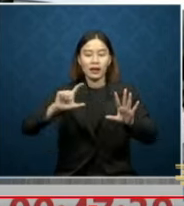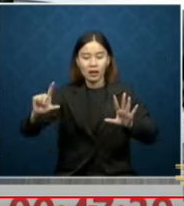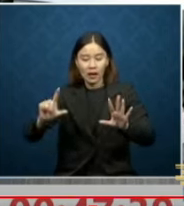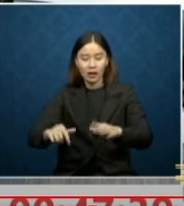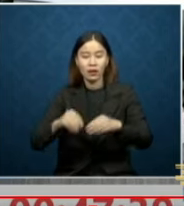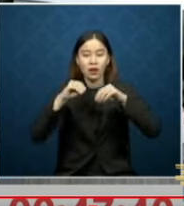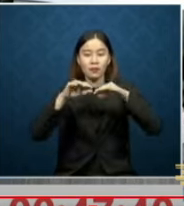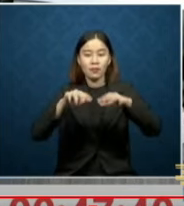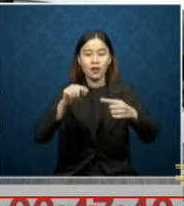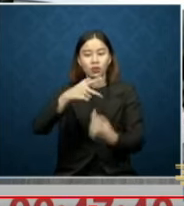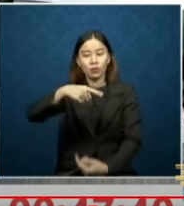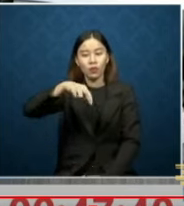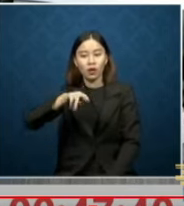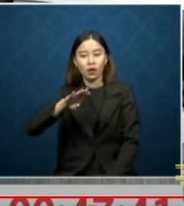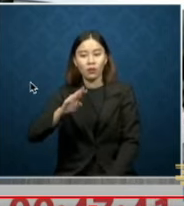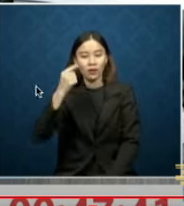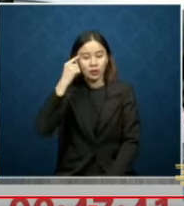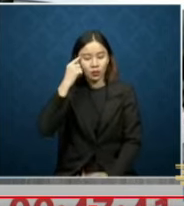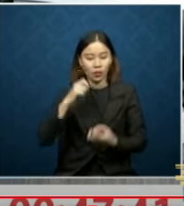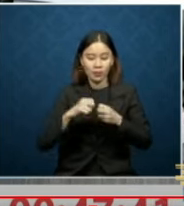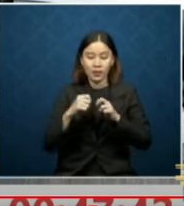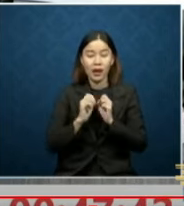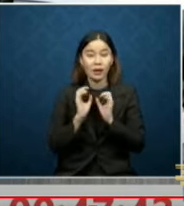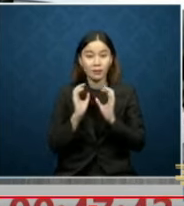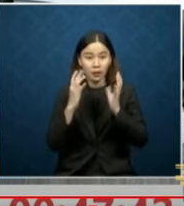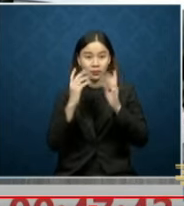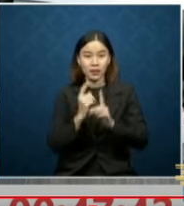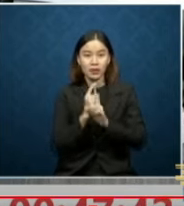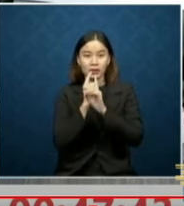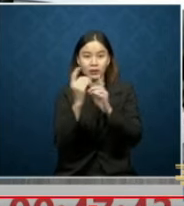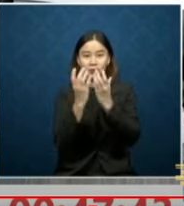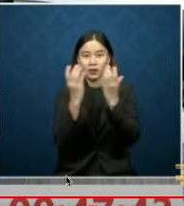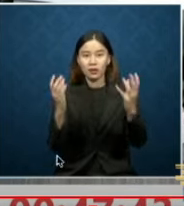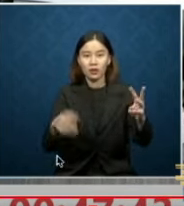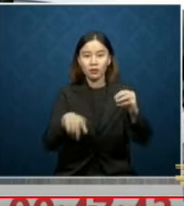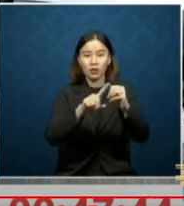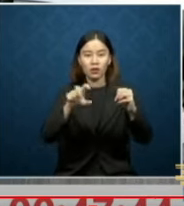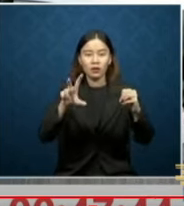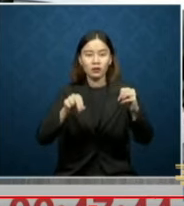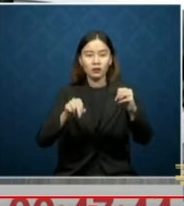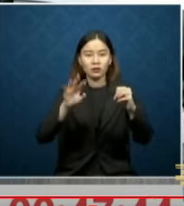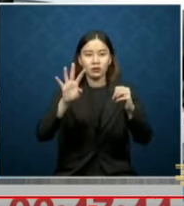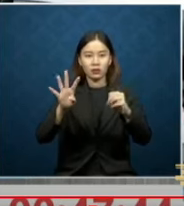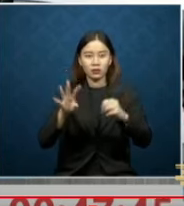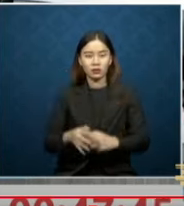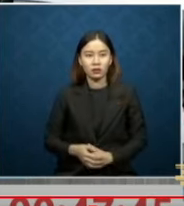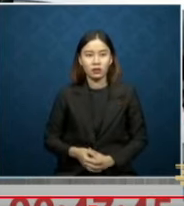ออกเป็นพระราชบัญญัติก็ไม่น่าจะมีปัญหาตามรัฐธรรมนูญมาตรา